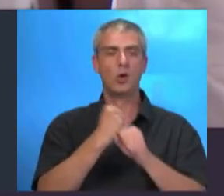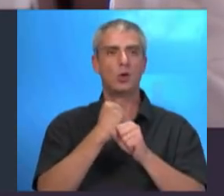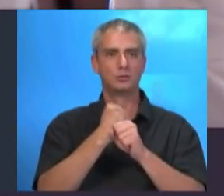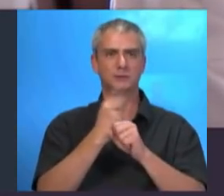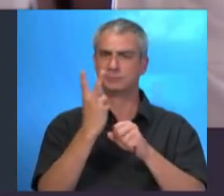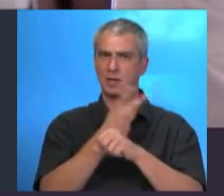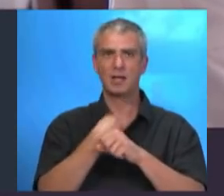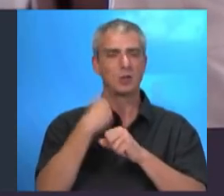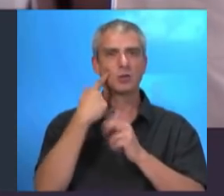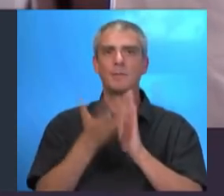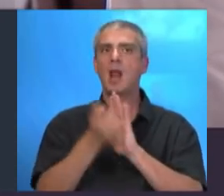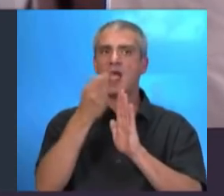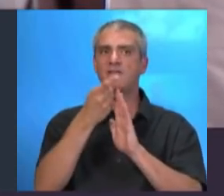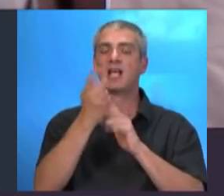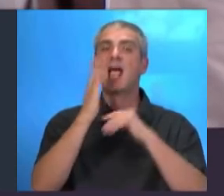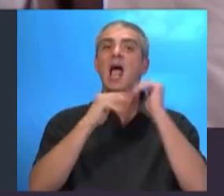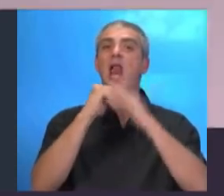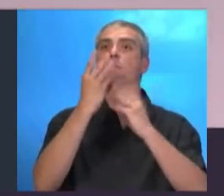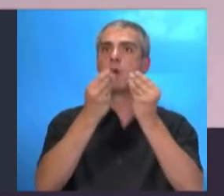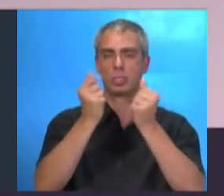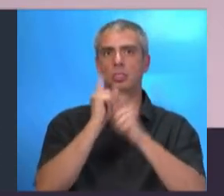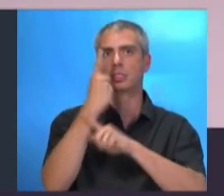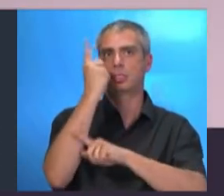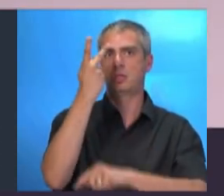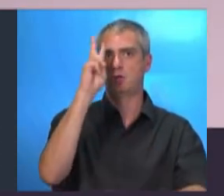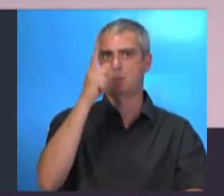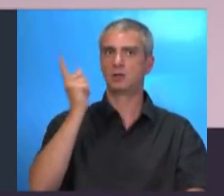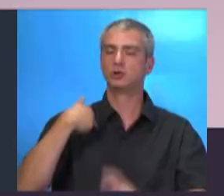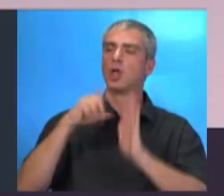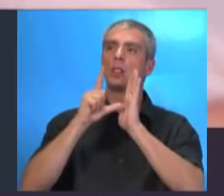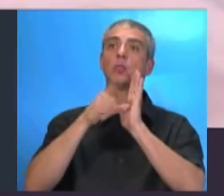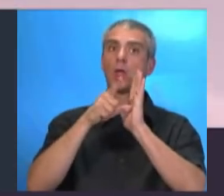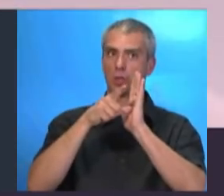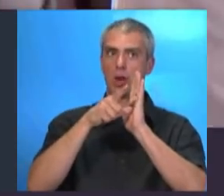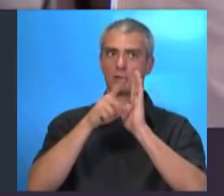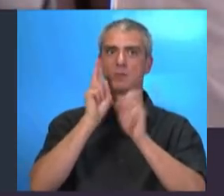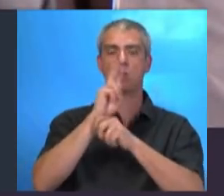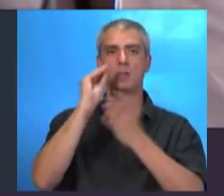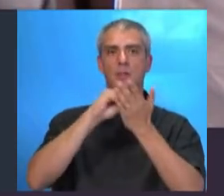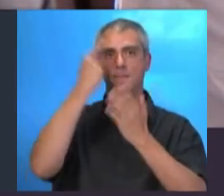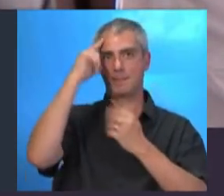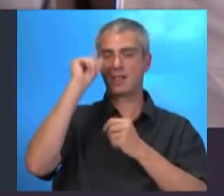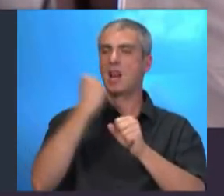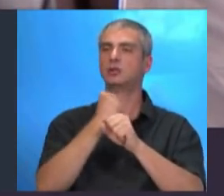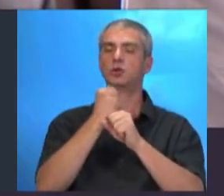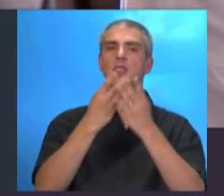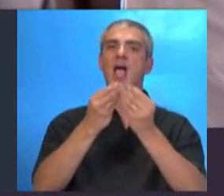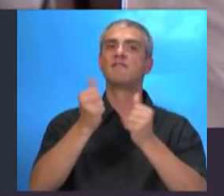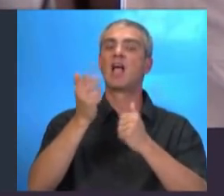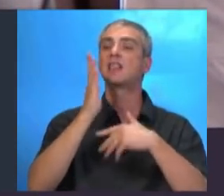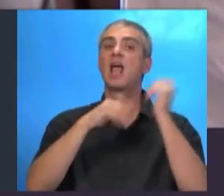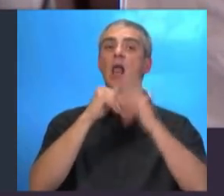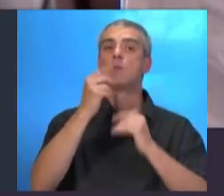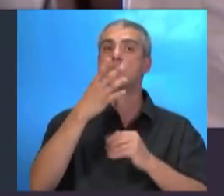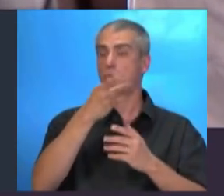יודעים להפיק ממנו את החלבון באחוזים מאוד מאוד גבוהים. יש לנו טכנולוגיה מוגנת בפטנט לייצור של הפקת חלבון חומוס עם